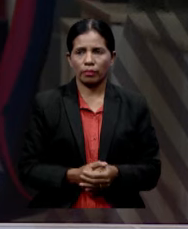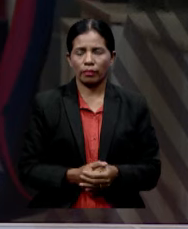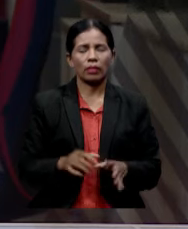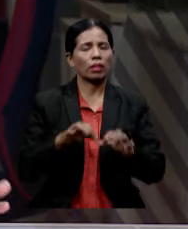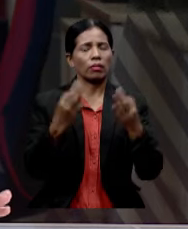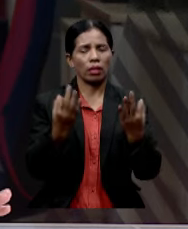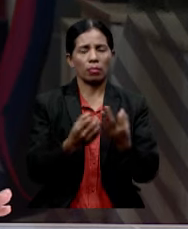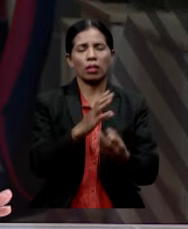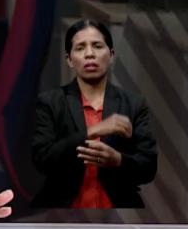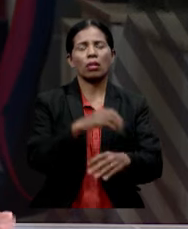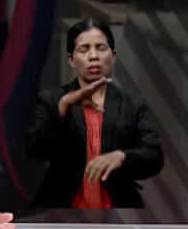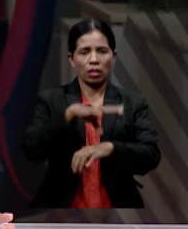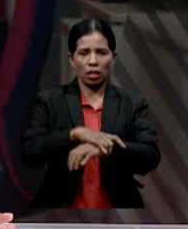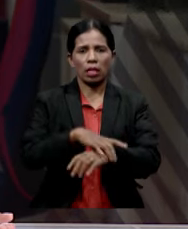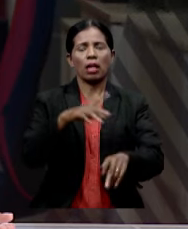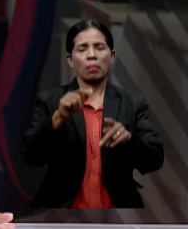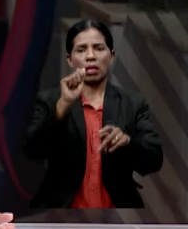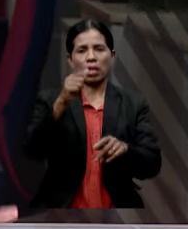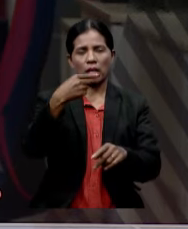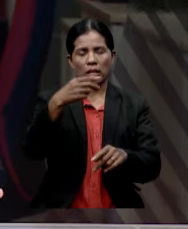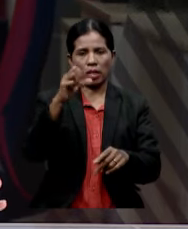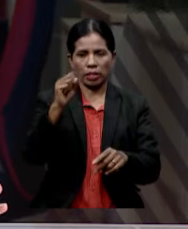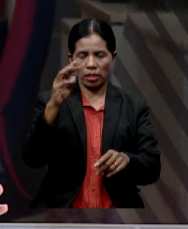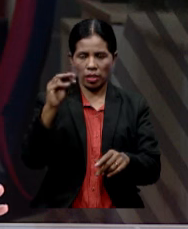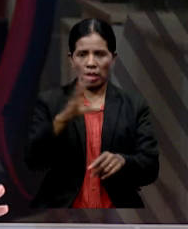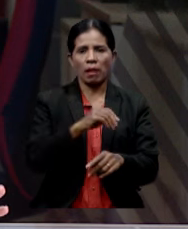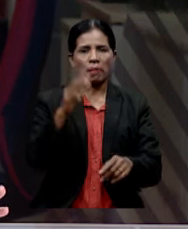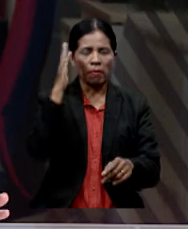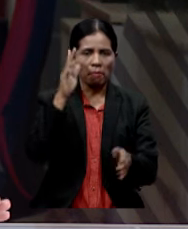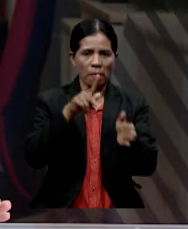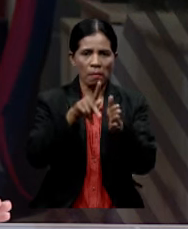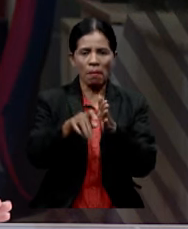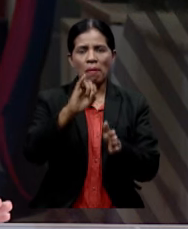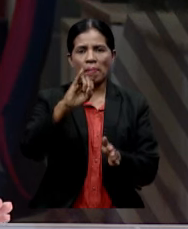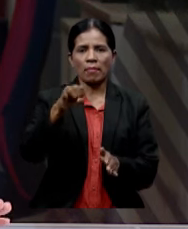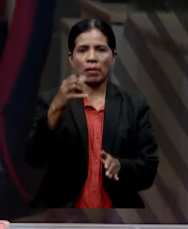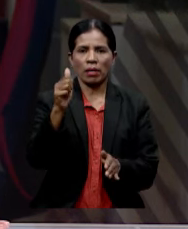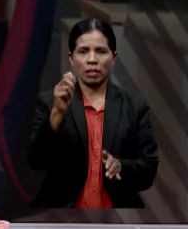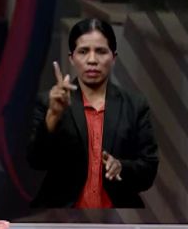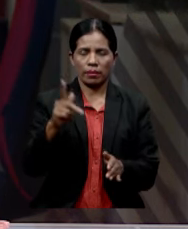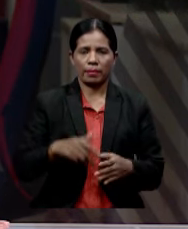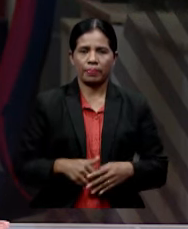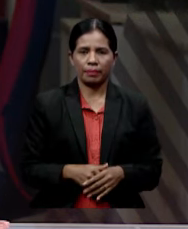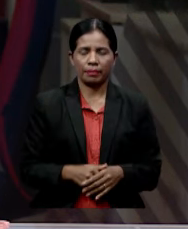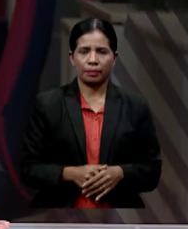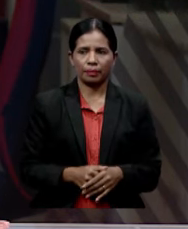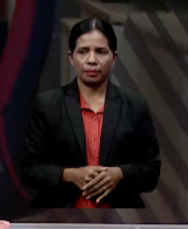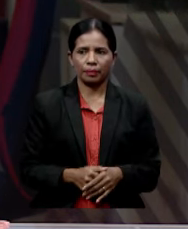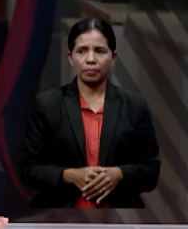Família lamenta a capturação suspeito HSMI e NB desconfia Ojo, Isaac, Sinarai e Elemloi.